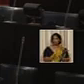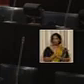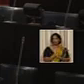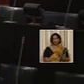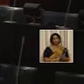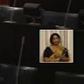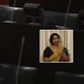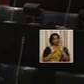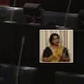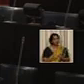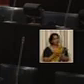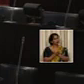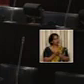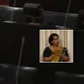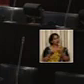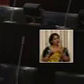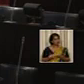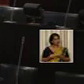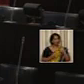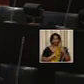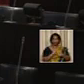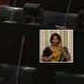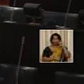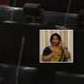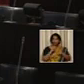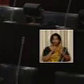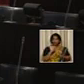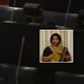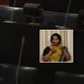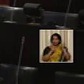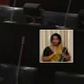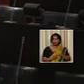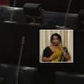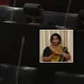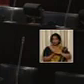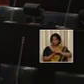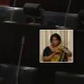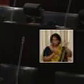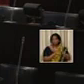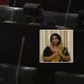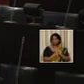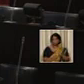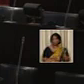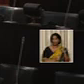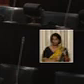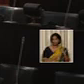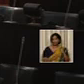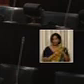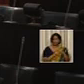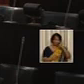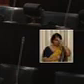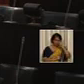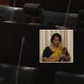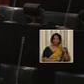තියෙනවා. නමුත් මේ සියල්ල තිබුණත් මේ රටේ මිනිස්සු යන්නේ අවසාන වශයෙන් විදේශ රැකියාවකට නේද කියන දයාසිරි ජයසේකර මැතිතුමා